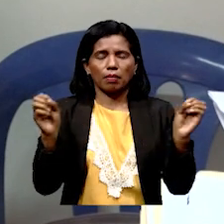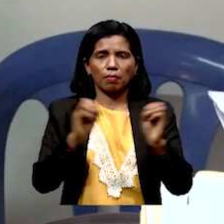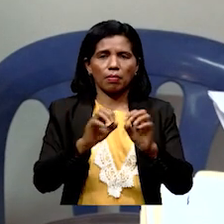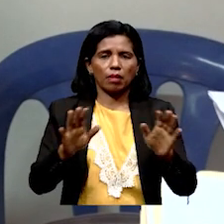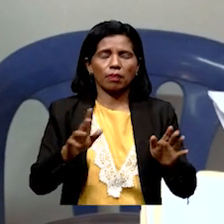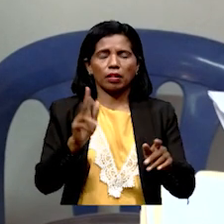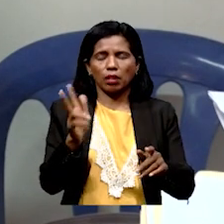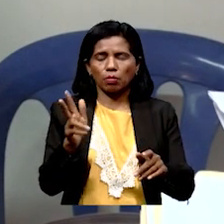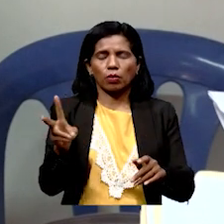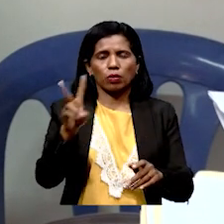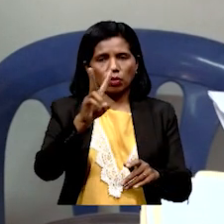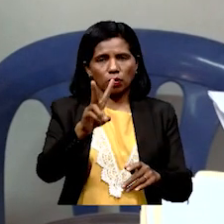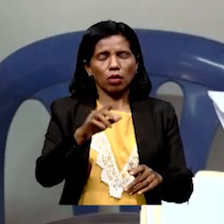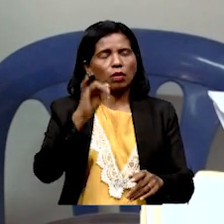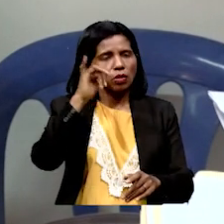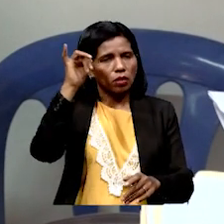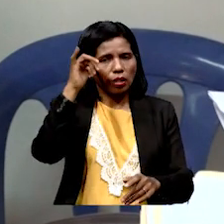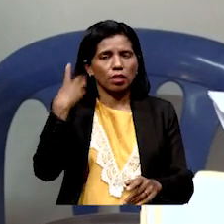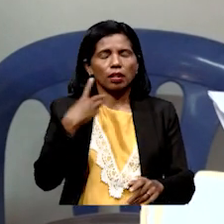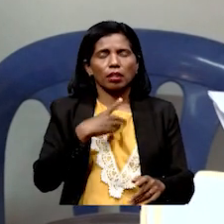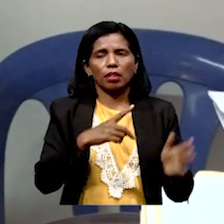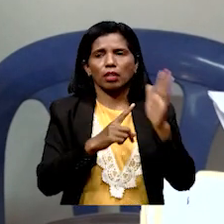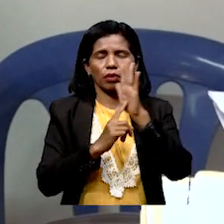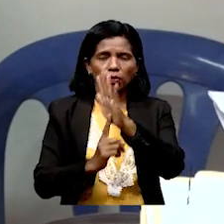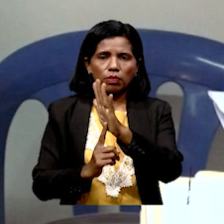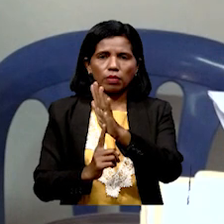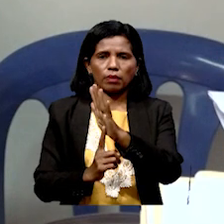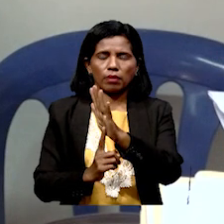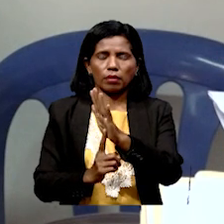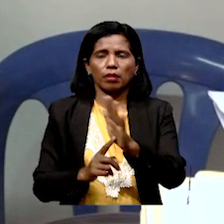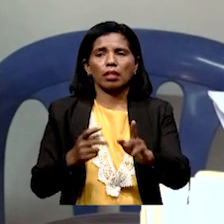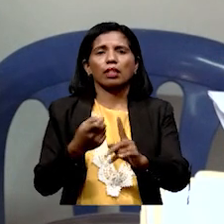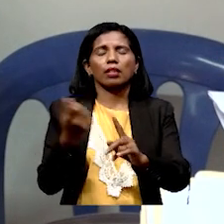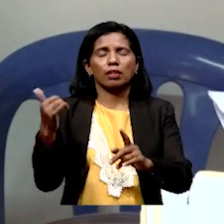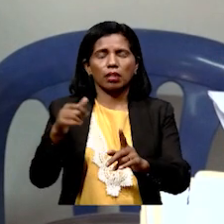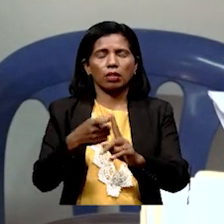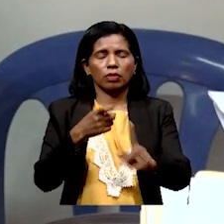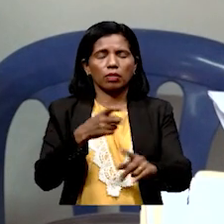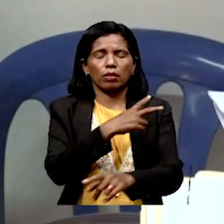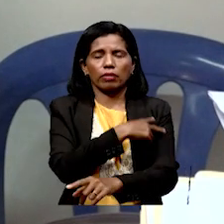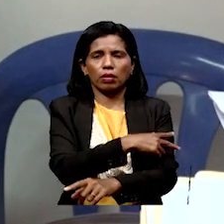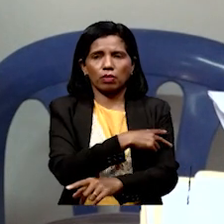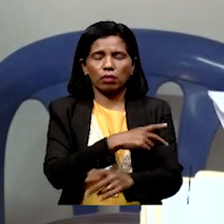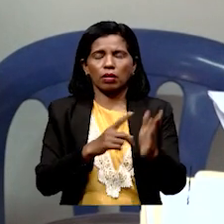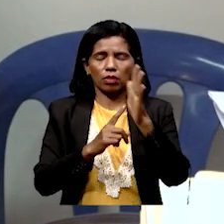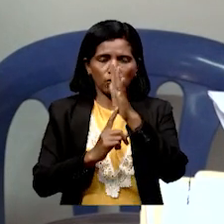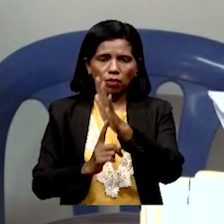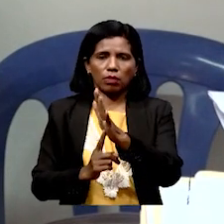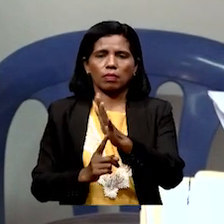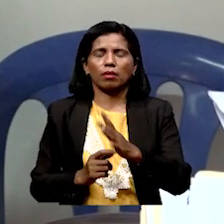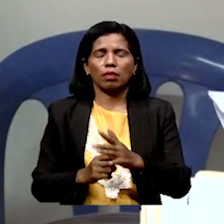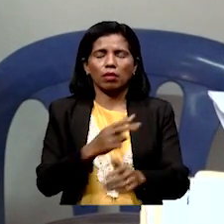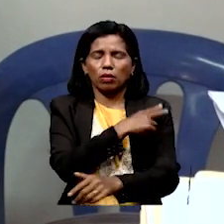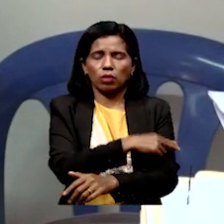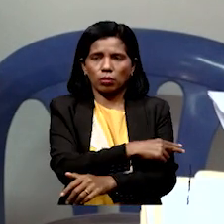tol nolu resin rua enta horsek ni ita informa kes ba sirahusi Veracruz hato ba iha